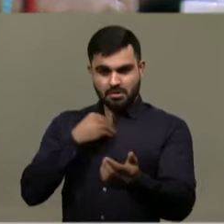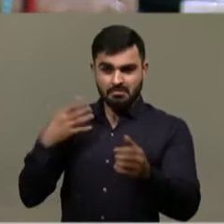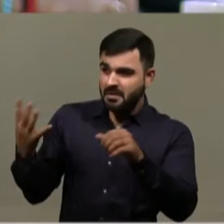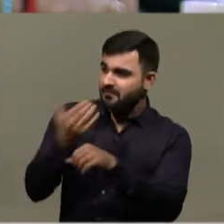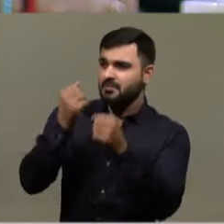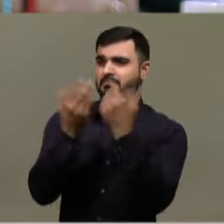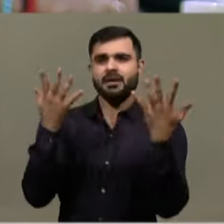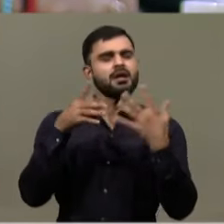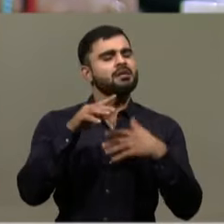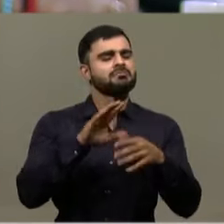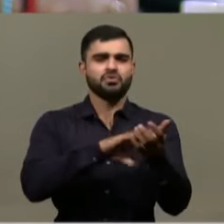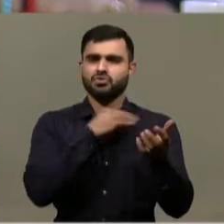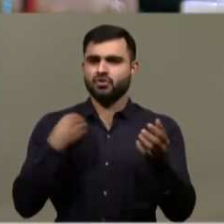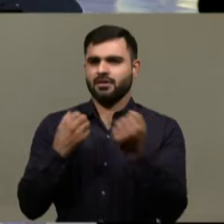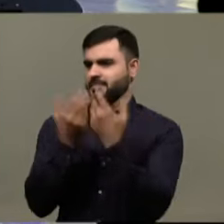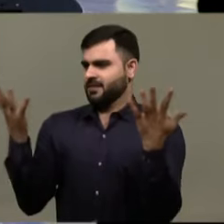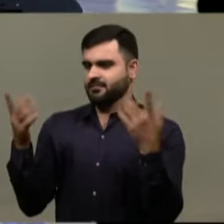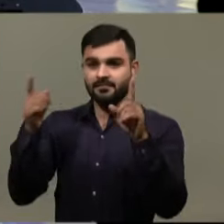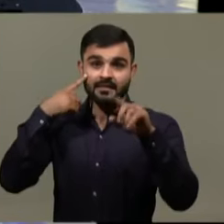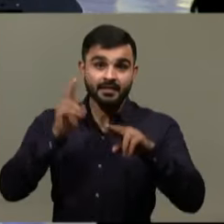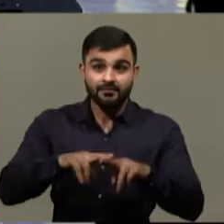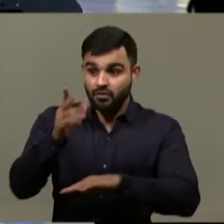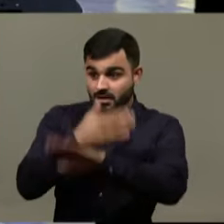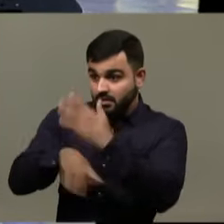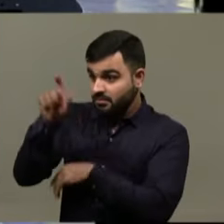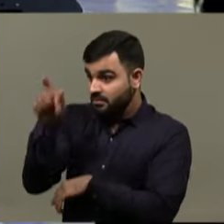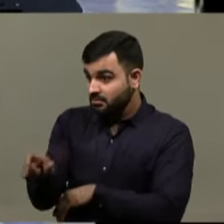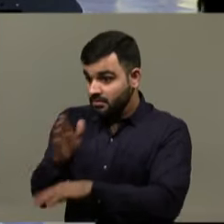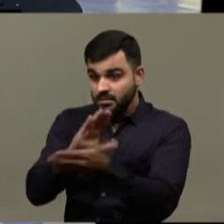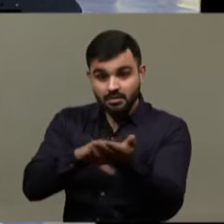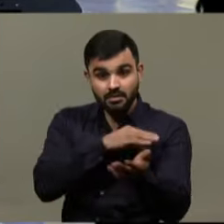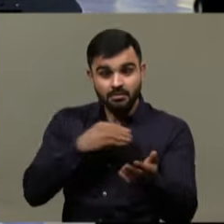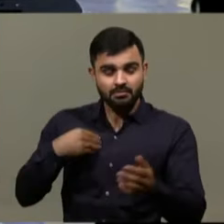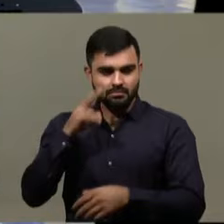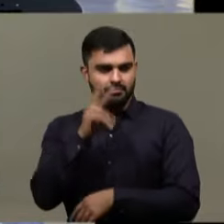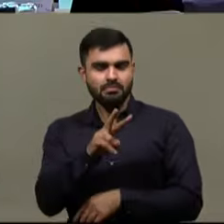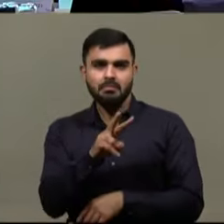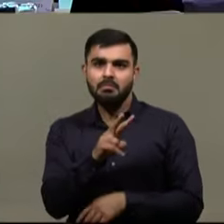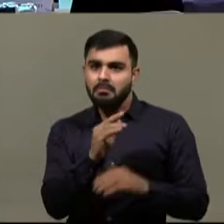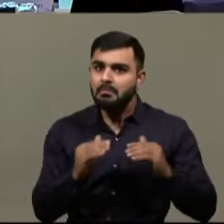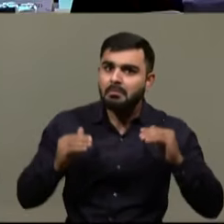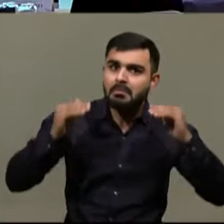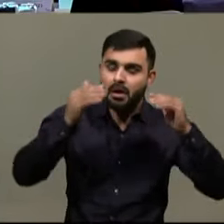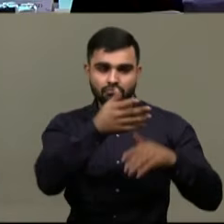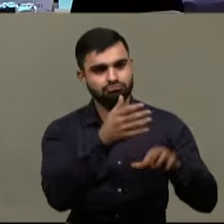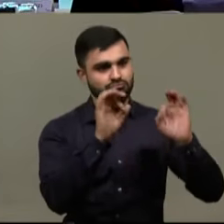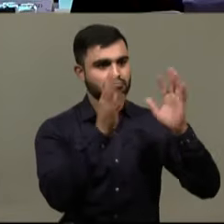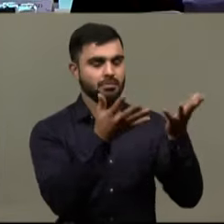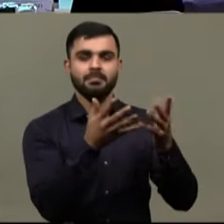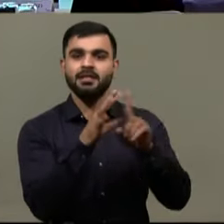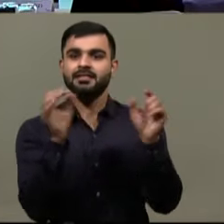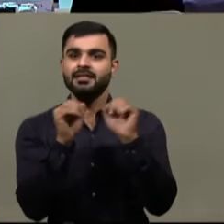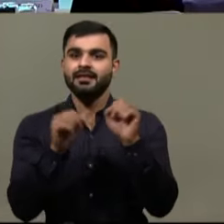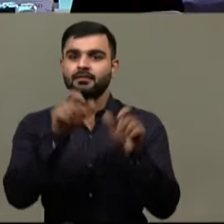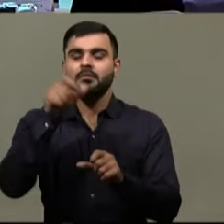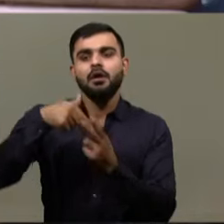दुनिया में हजारों डॉक्टर बनते हैं लेकिन जब एक विकलांग इंसान डॉक्टर बनता है तो उसको क्यों आसमान पर चढ़ा दिया जाता है 3 दिसंबर को सिर्फ